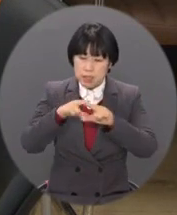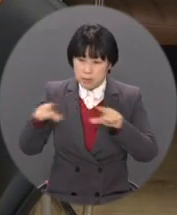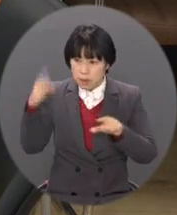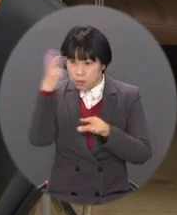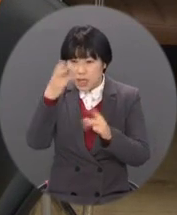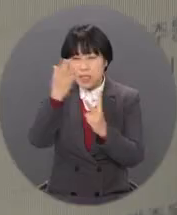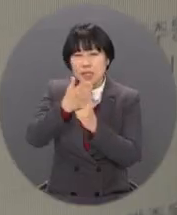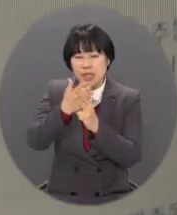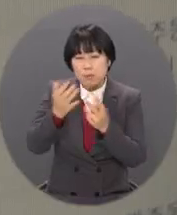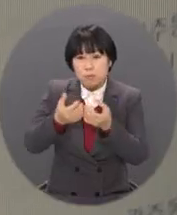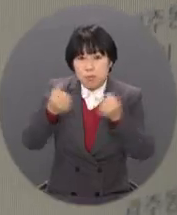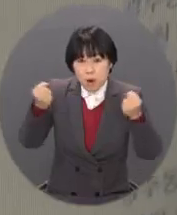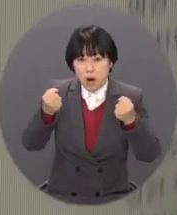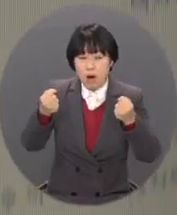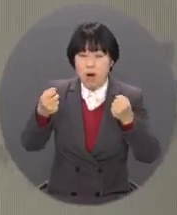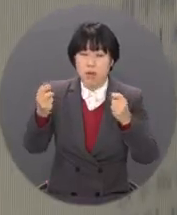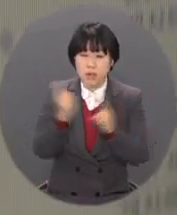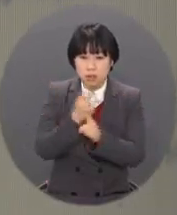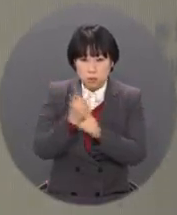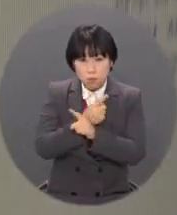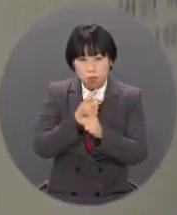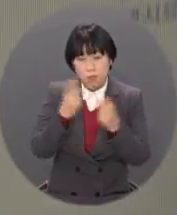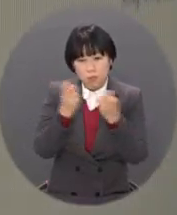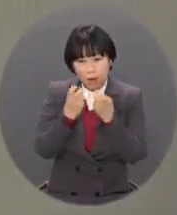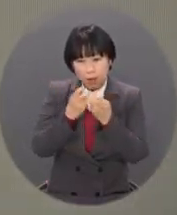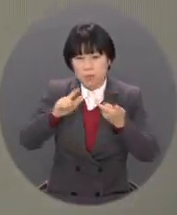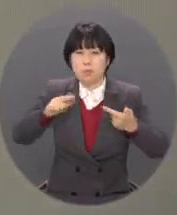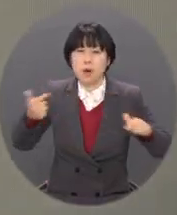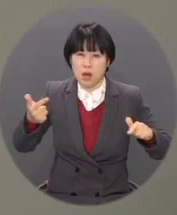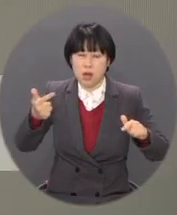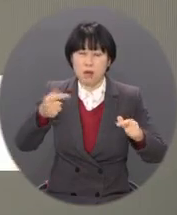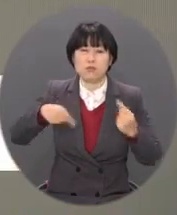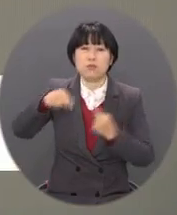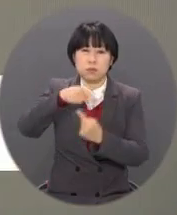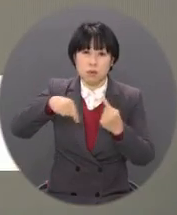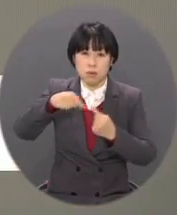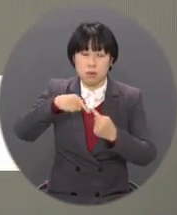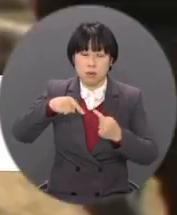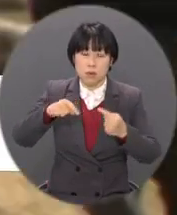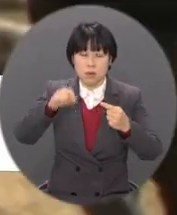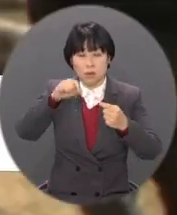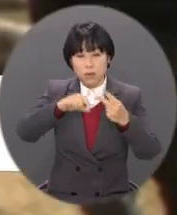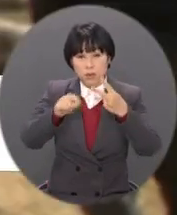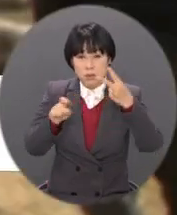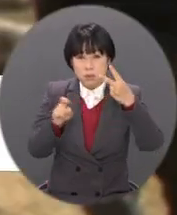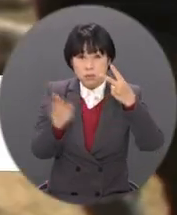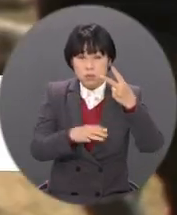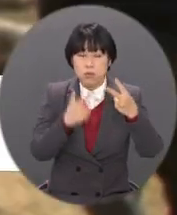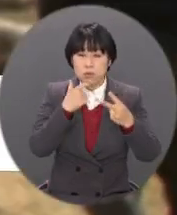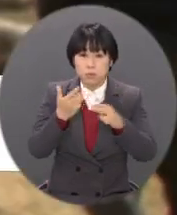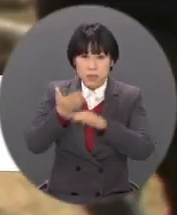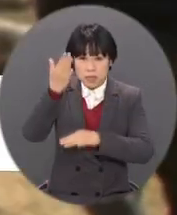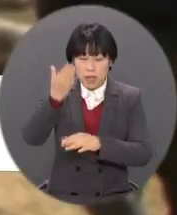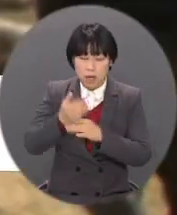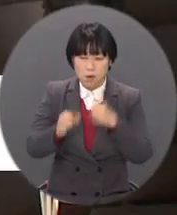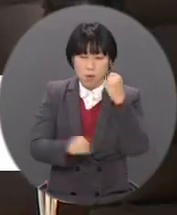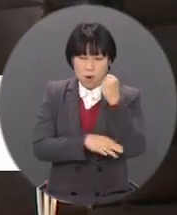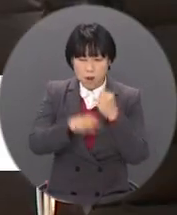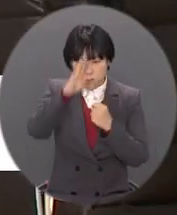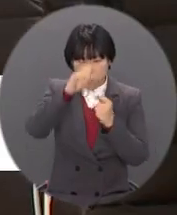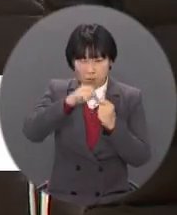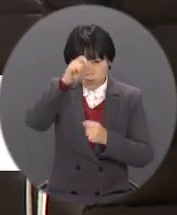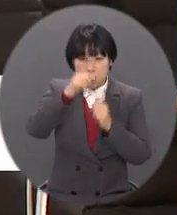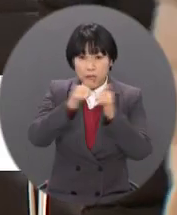대상자 두 분류로 나눠 의료 체계를 운영하기로 했습니다. 광주시는 오는 10일부터 60세 이상과 기저질환 보유자 등만